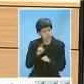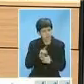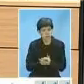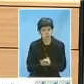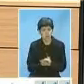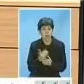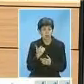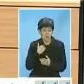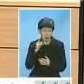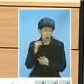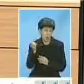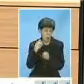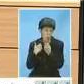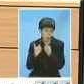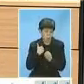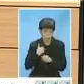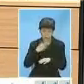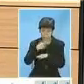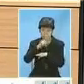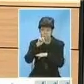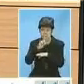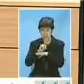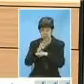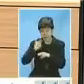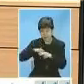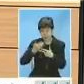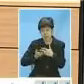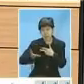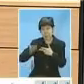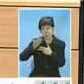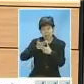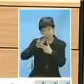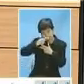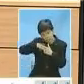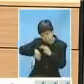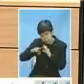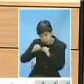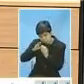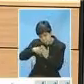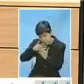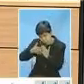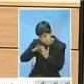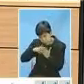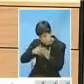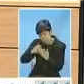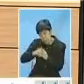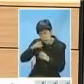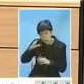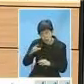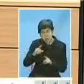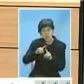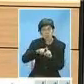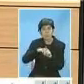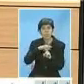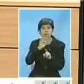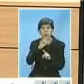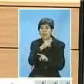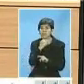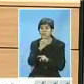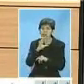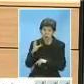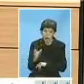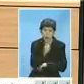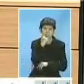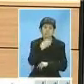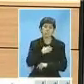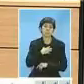มีข่าวบอกว่าประธานศาลฎีกาไปนั่งประชุมเตรียมวางแผนยึดอำนาจก่อน19กันยา